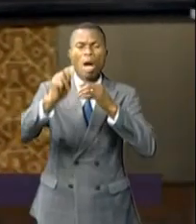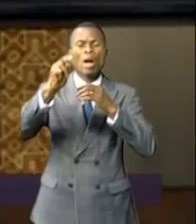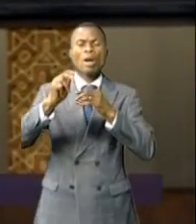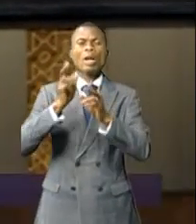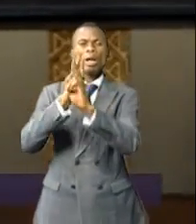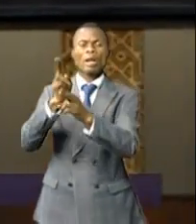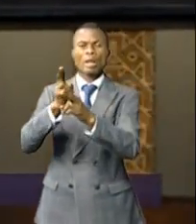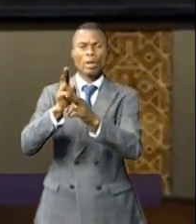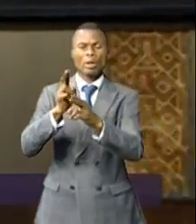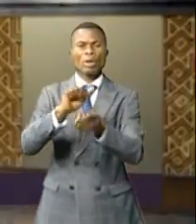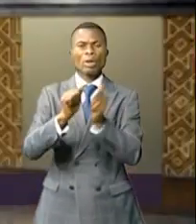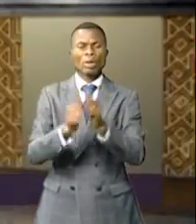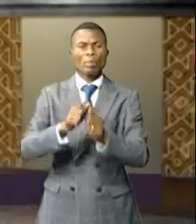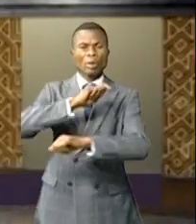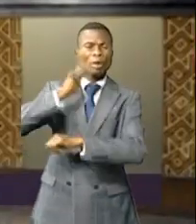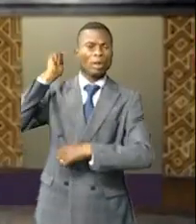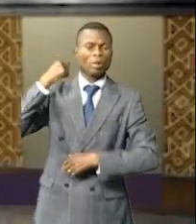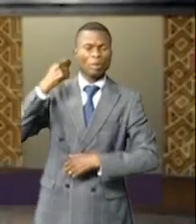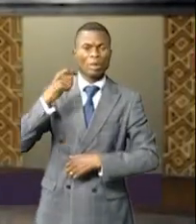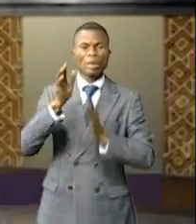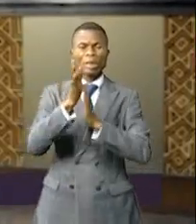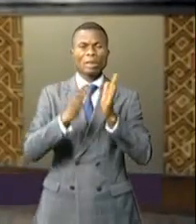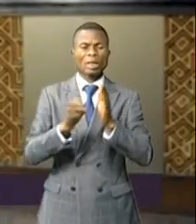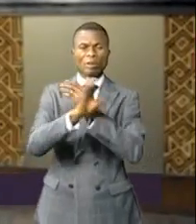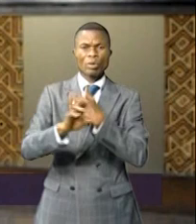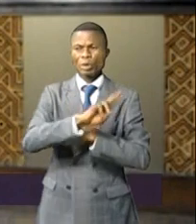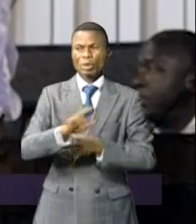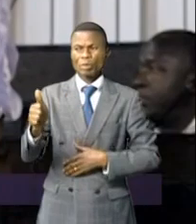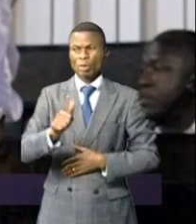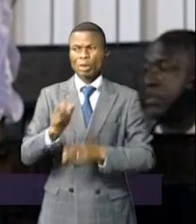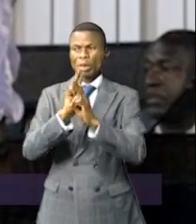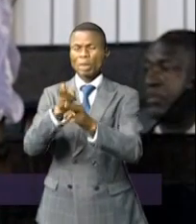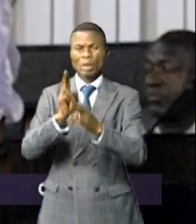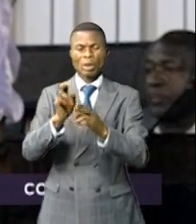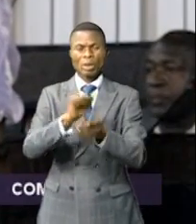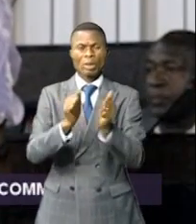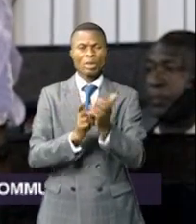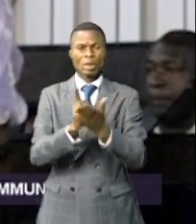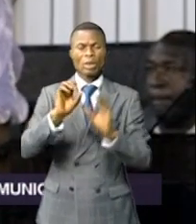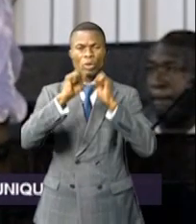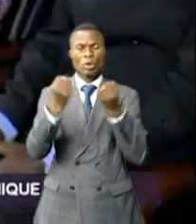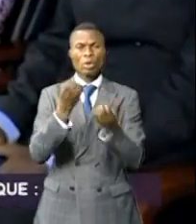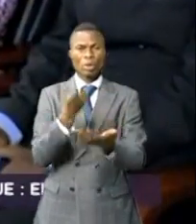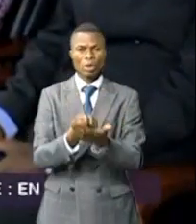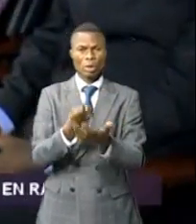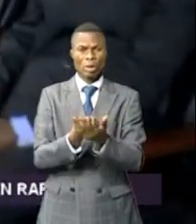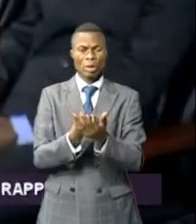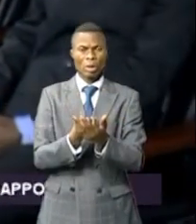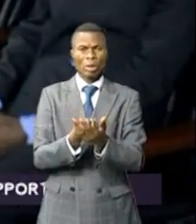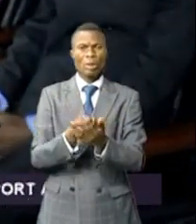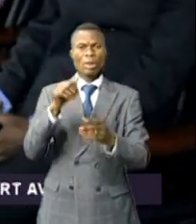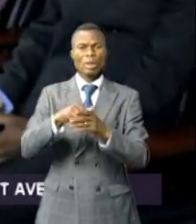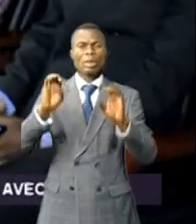sur le milieu carcéral. 19 août 2021, présentation du rapport sur les droits sociaux et économiques réalisés dans